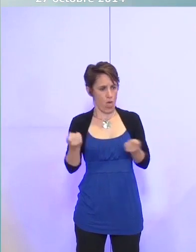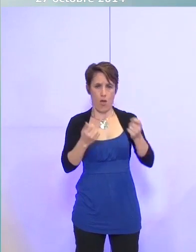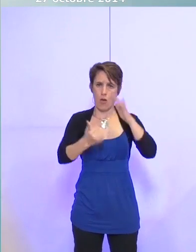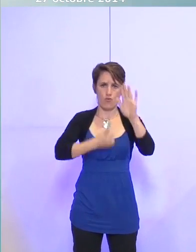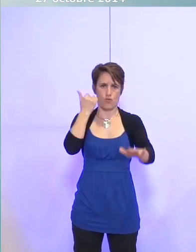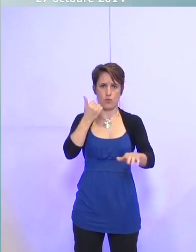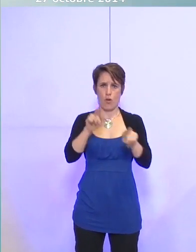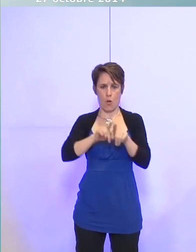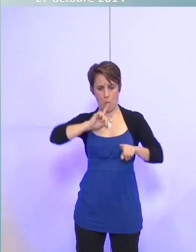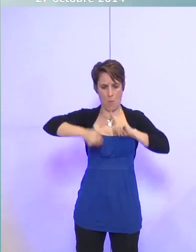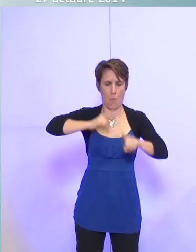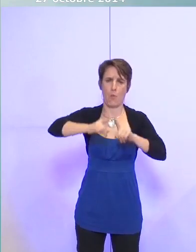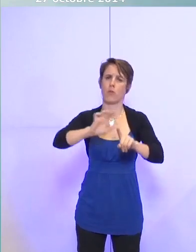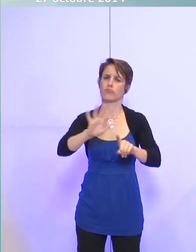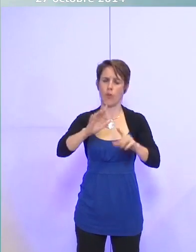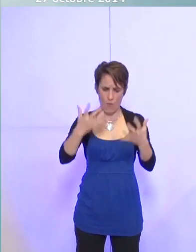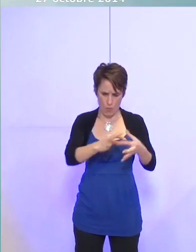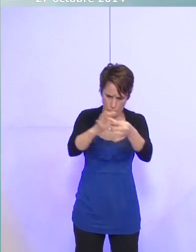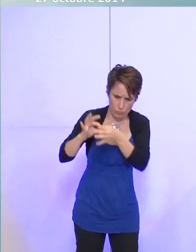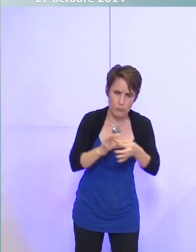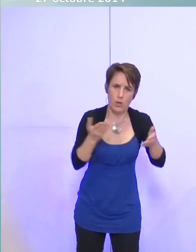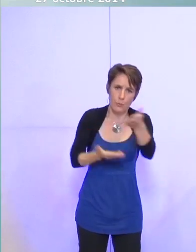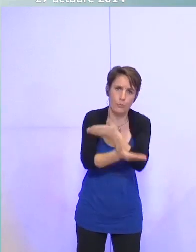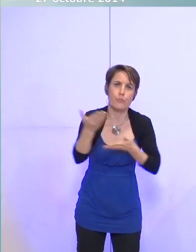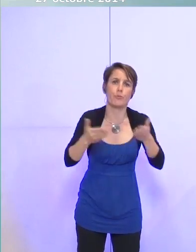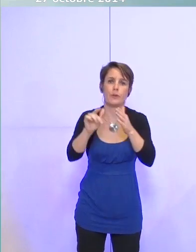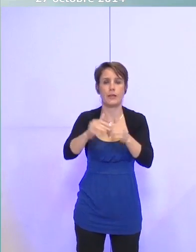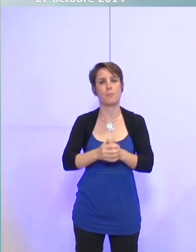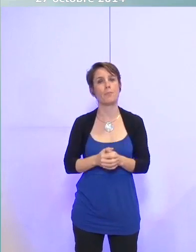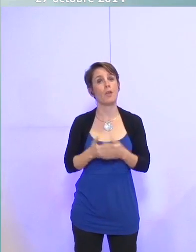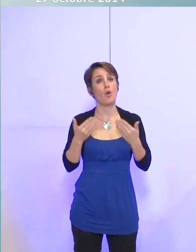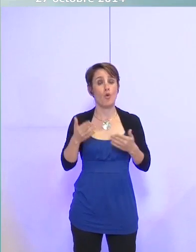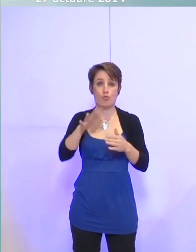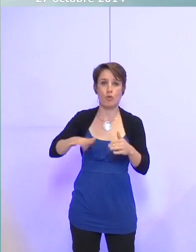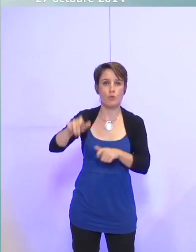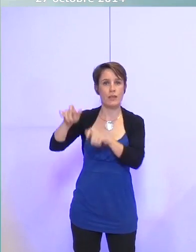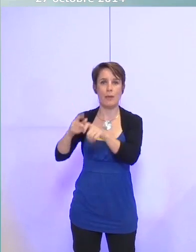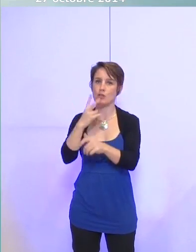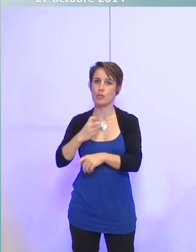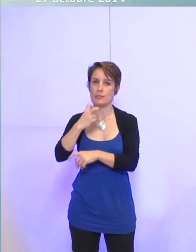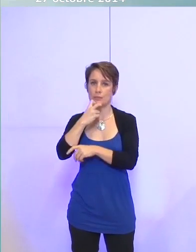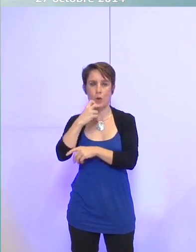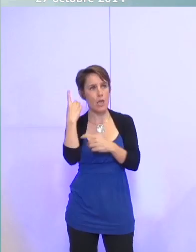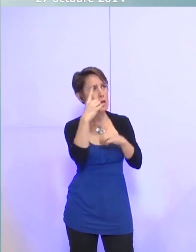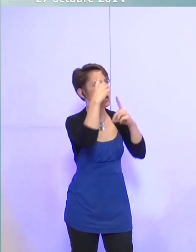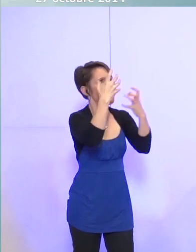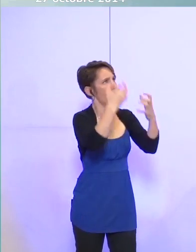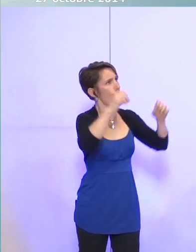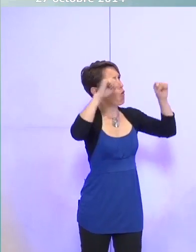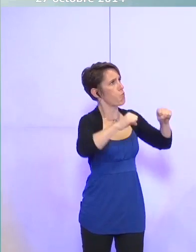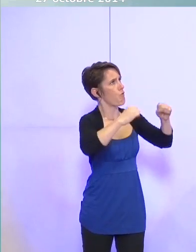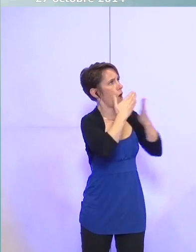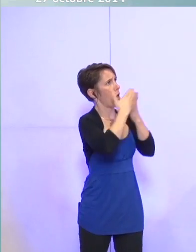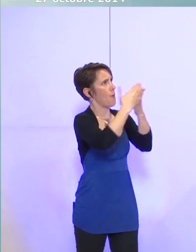façon descendante. À un moment aussi où les citoyens, et c'est normal, revendiquent plus de pouvoir, donc